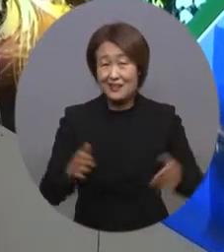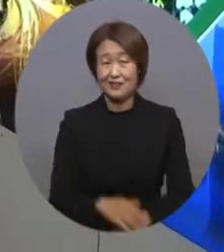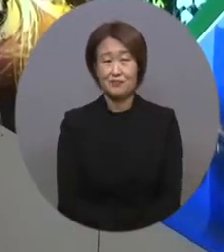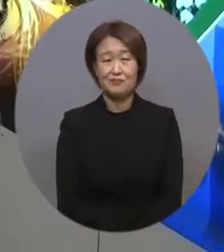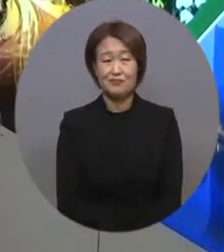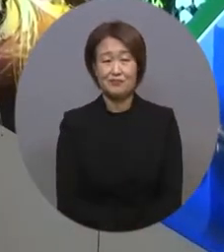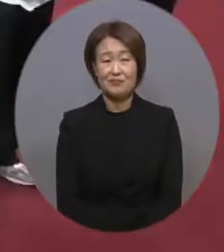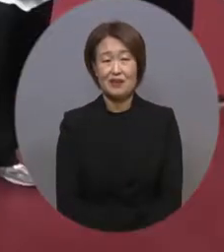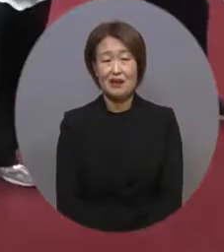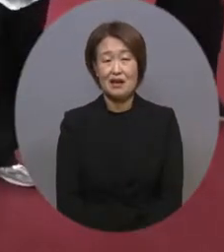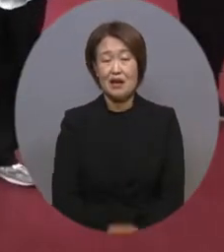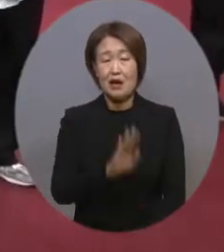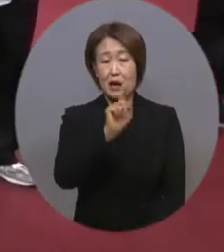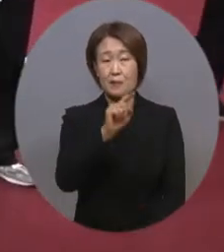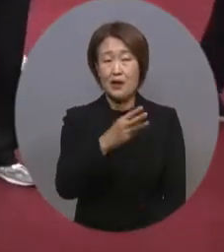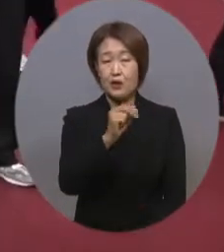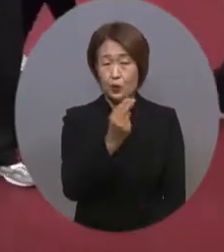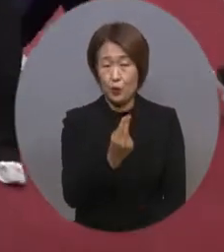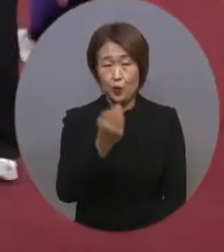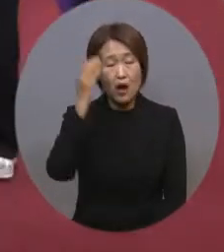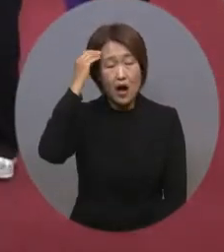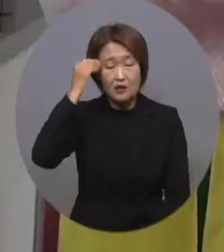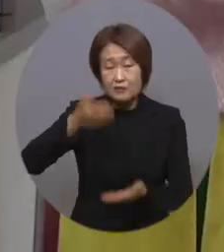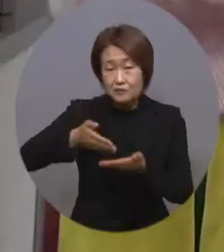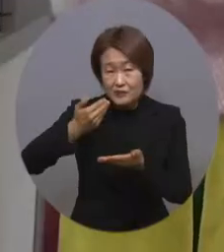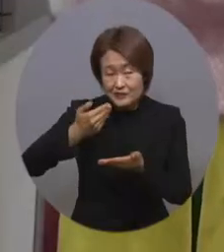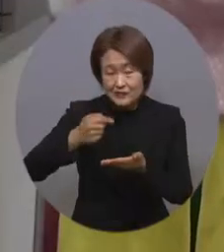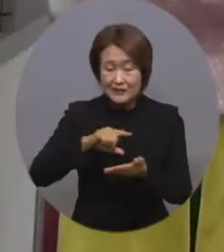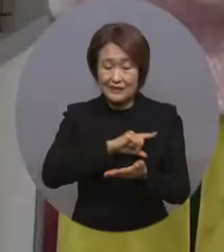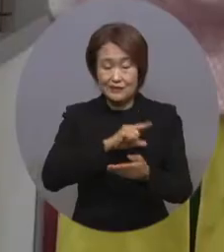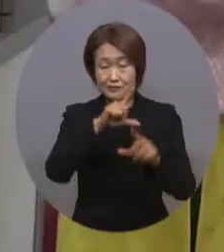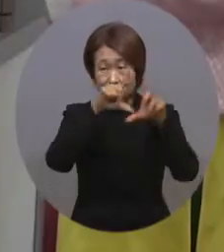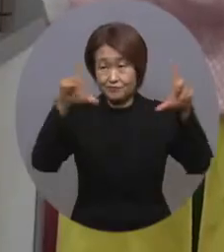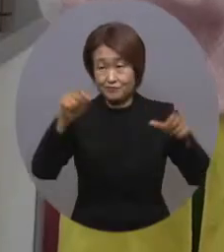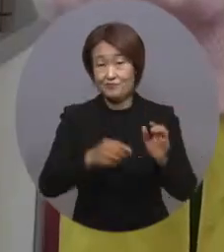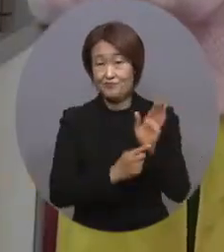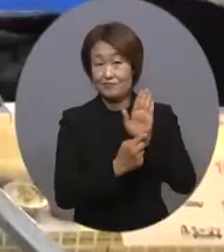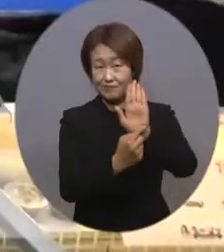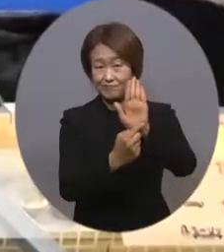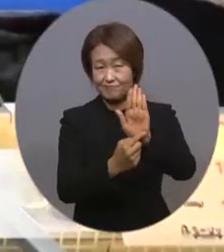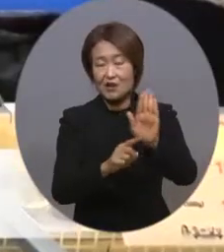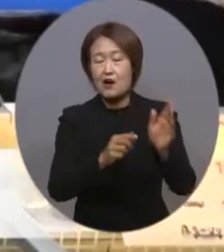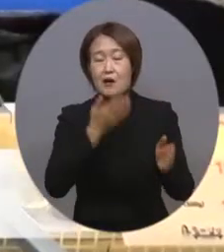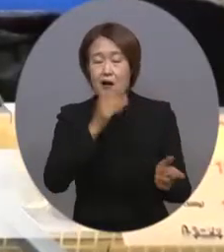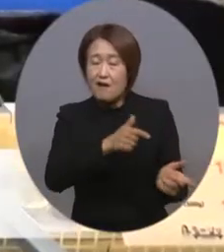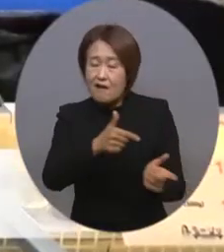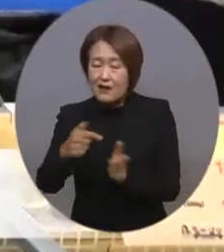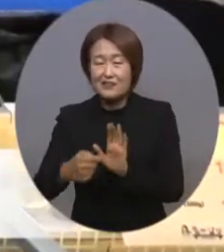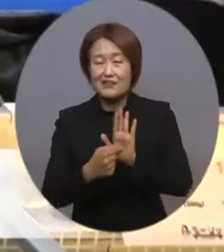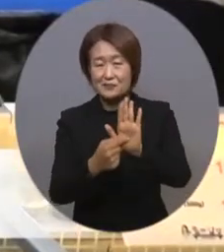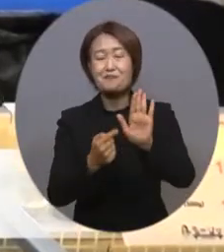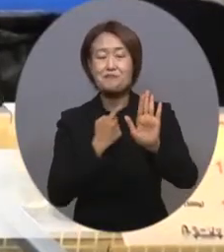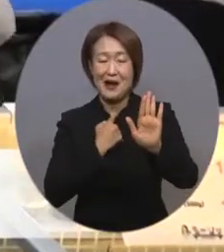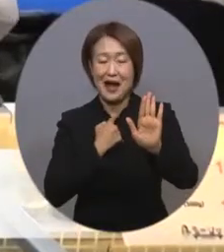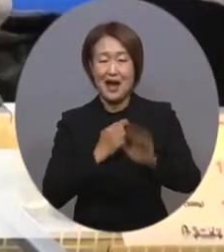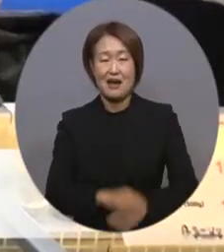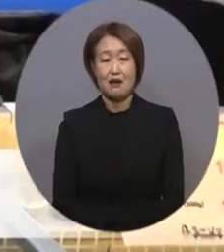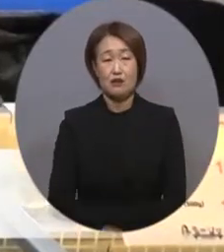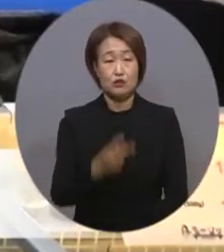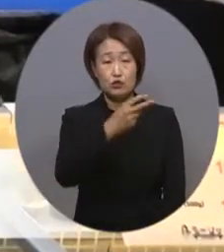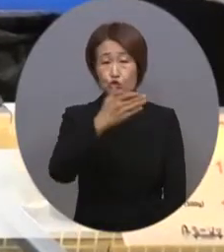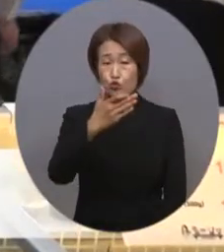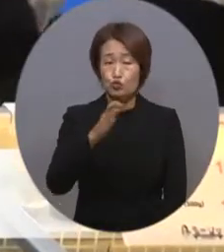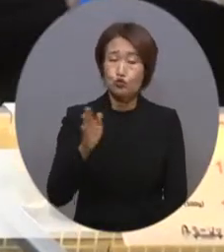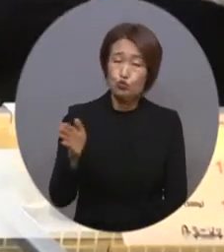전주국제발효식품엑스포는 발효 K푸드 시작이라는 슬로건으로 다양한 부스들을 선보였습니다. 2019년도 이후에 발효